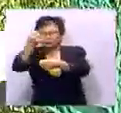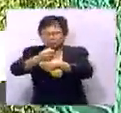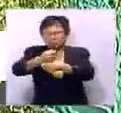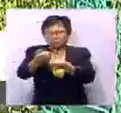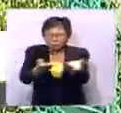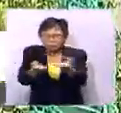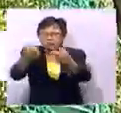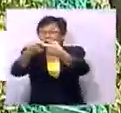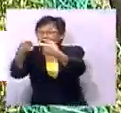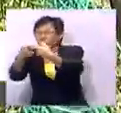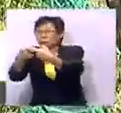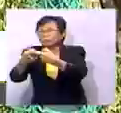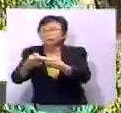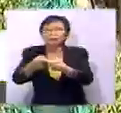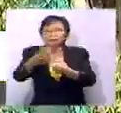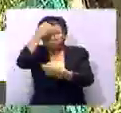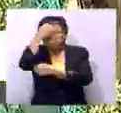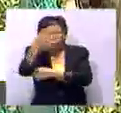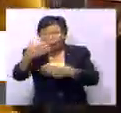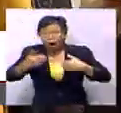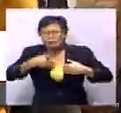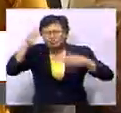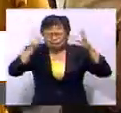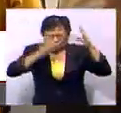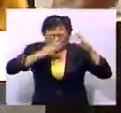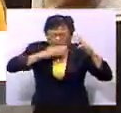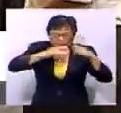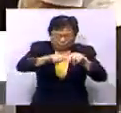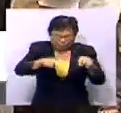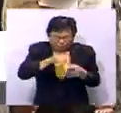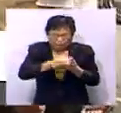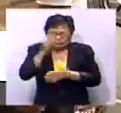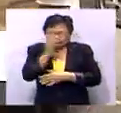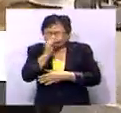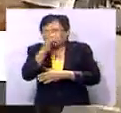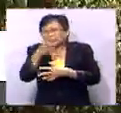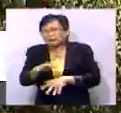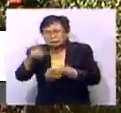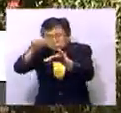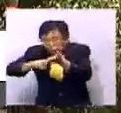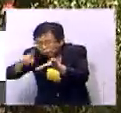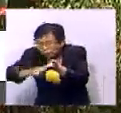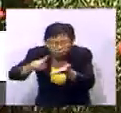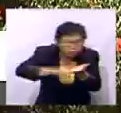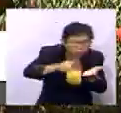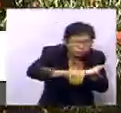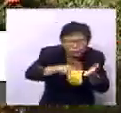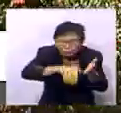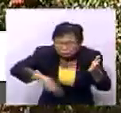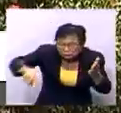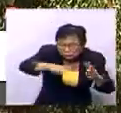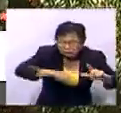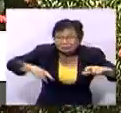penyenggara elektrik. Sebelum itu, penyelainya memaklumkan terdapat bau busuk di kawasan berkenaan lalu memeriksa di kawasan sekitar pada